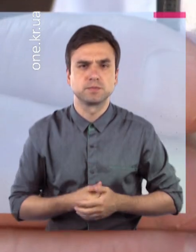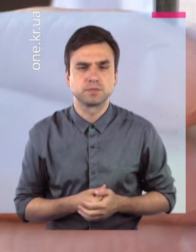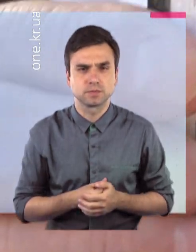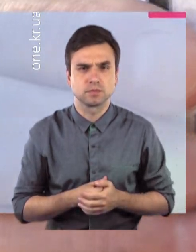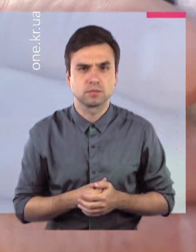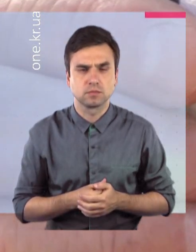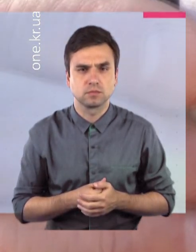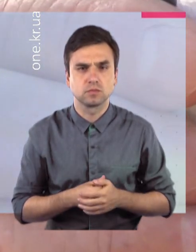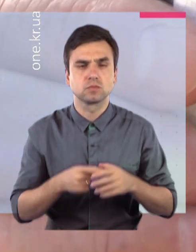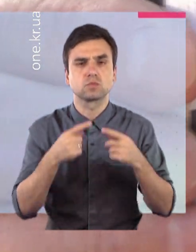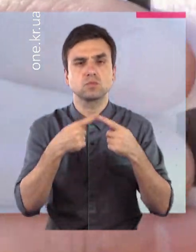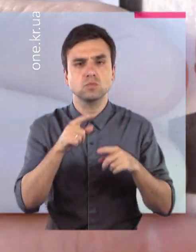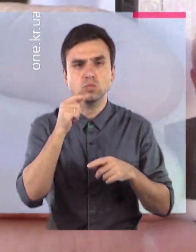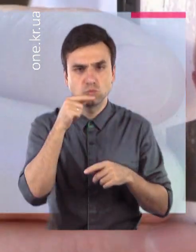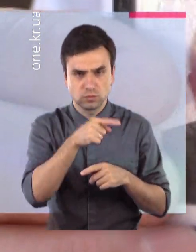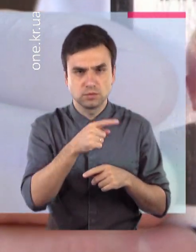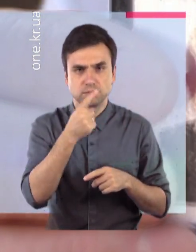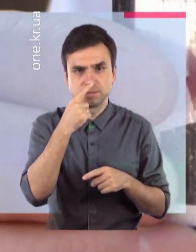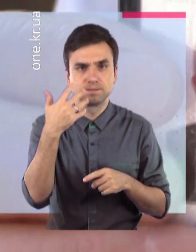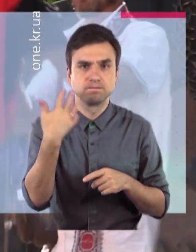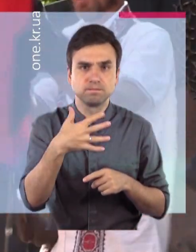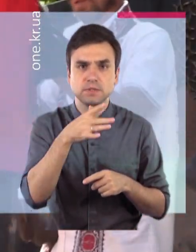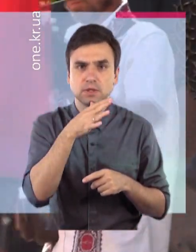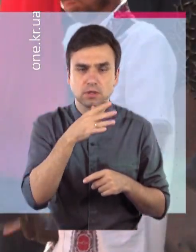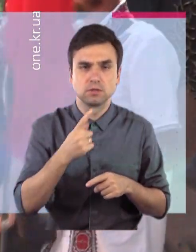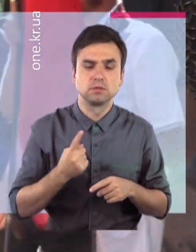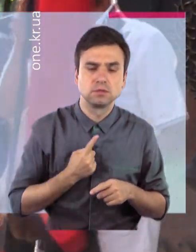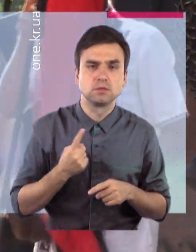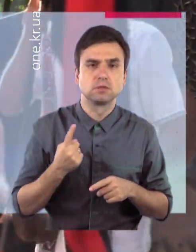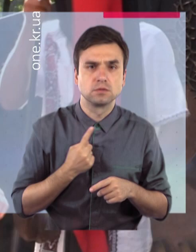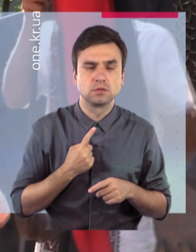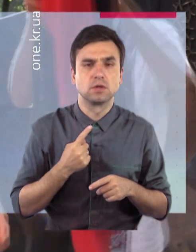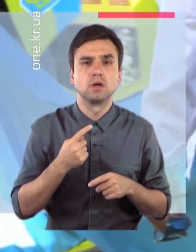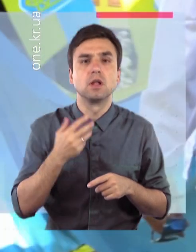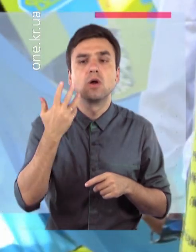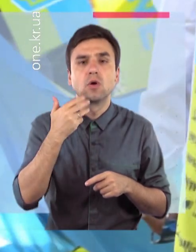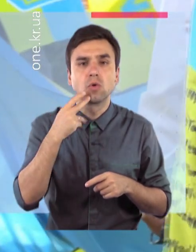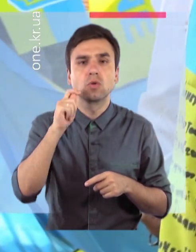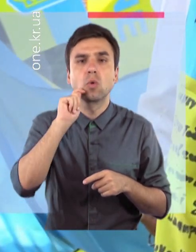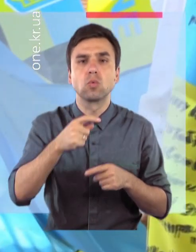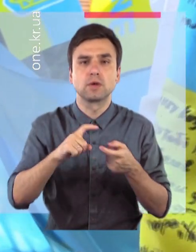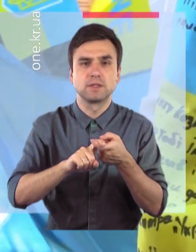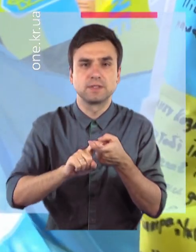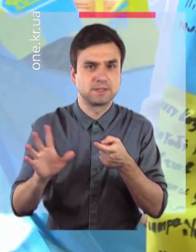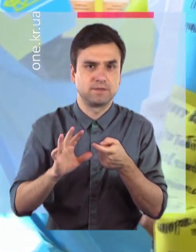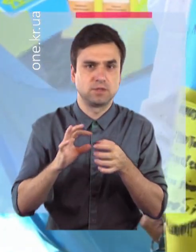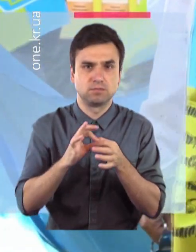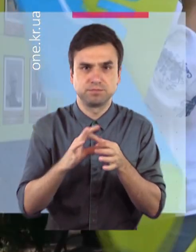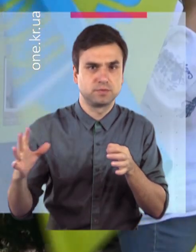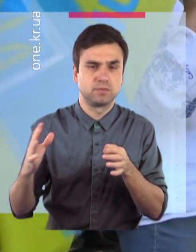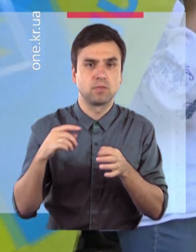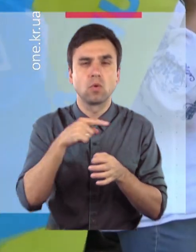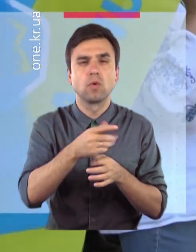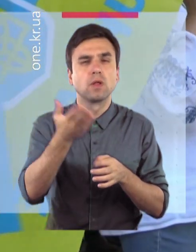Йосип Миколайович майже півсторіччя чекав на 24 серпня 1991 року. Він ще за часів Другої світової